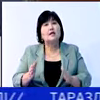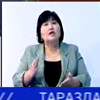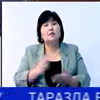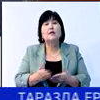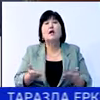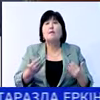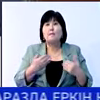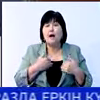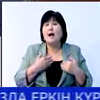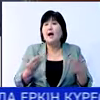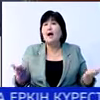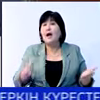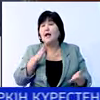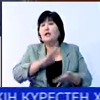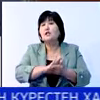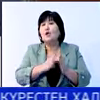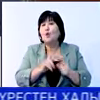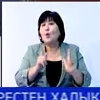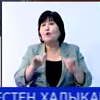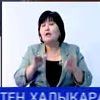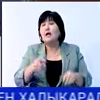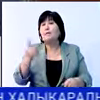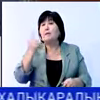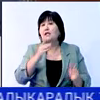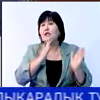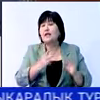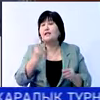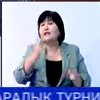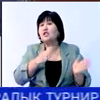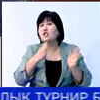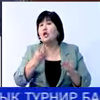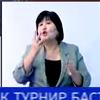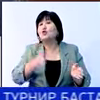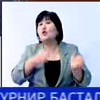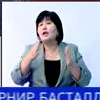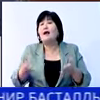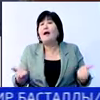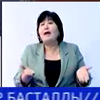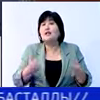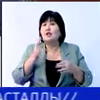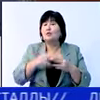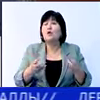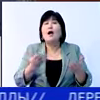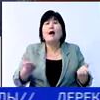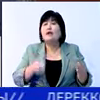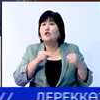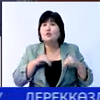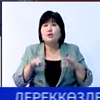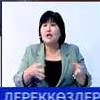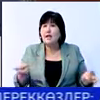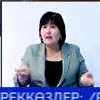Кезең-кезеңімен маған қай кезде договор жасалынды, бірінші кезеңі, екінші кезеңі, үшінші кезеңі қай кезде біту керек, қандай жұмыстар